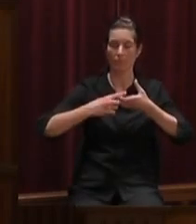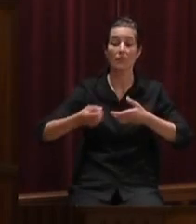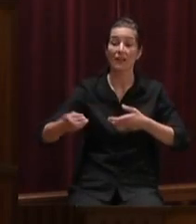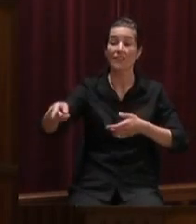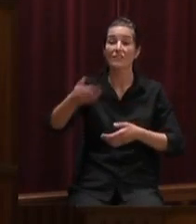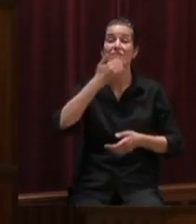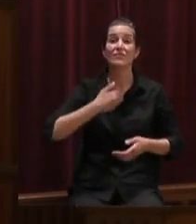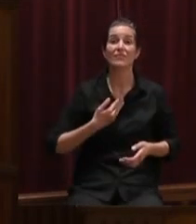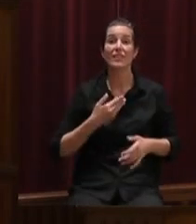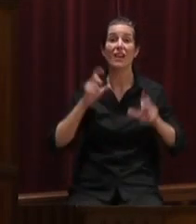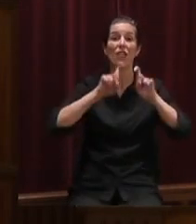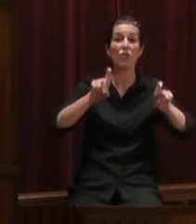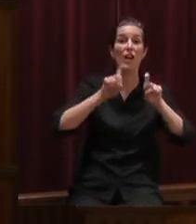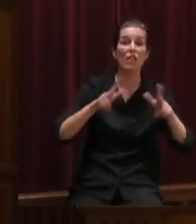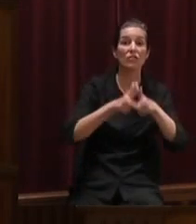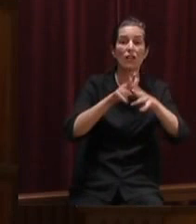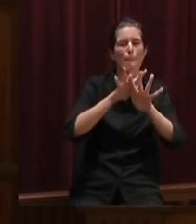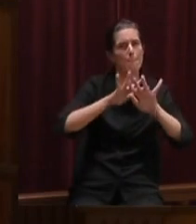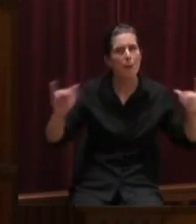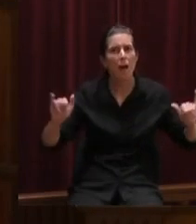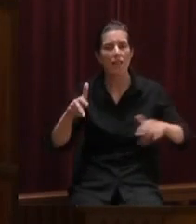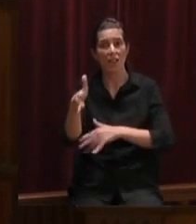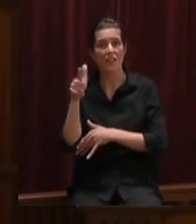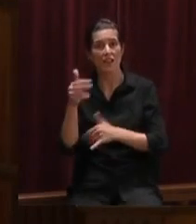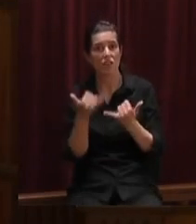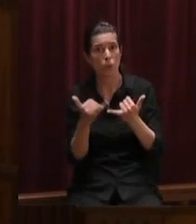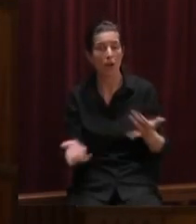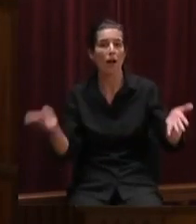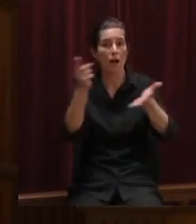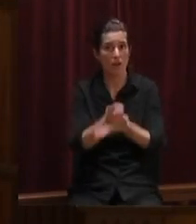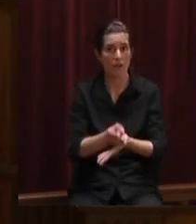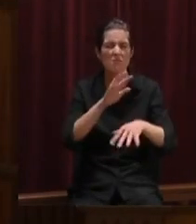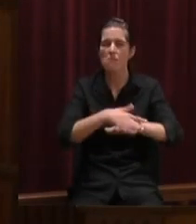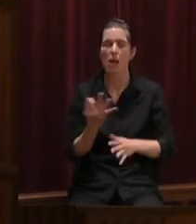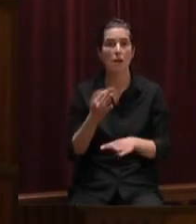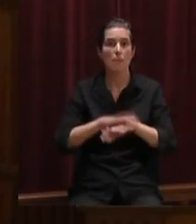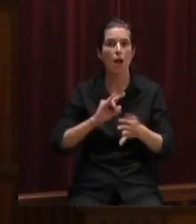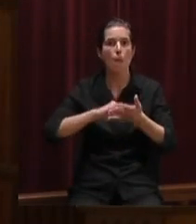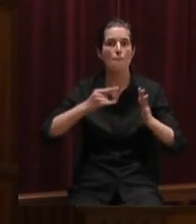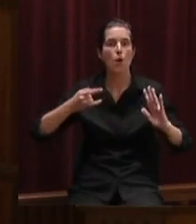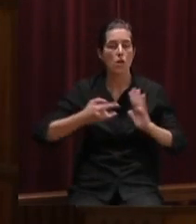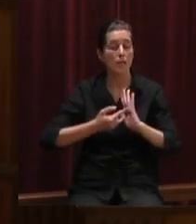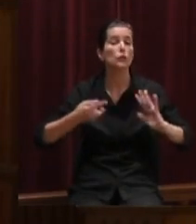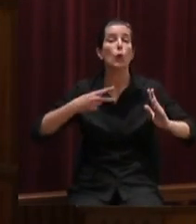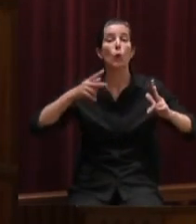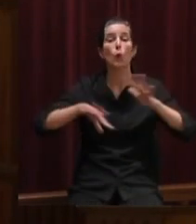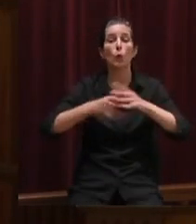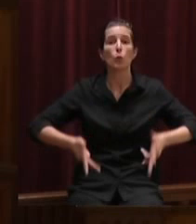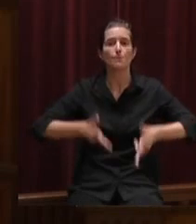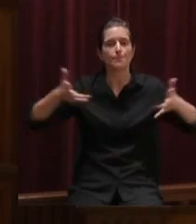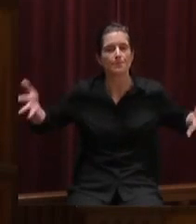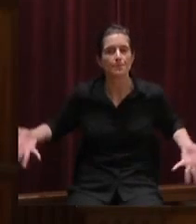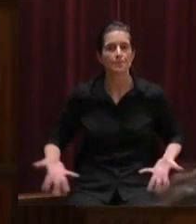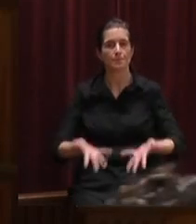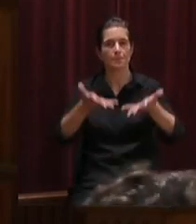educativa, que recuperàssim drets perduts per continuar impulsant un projecte democràtic que només s'enforteix quan generam nous espais